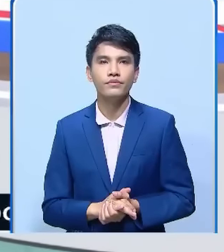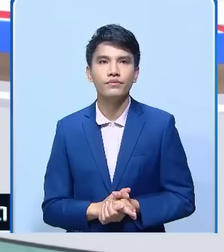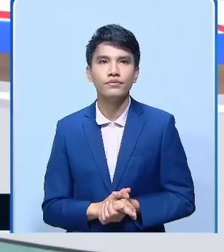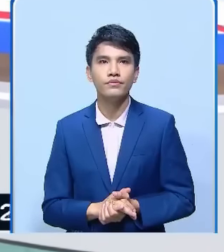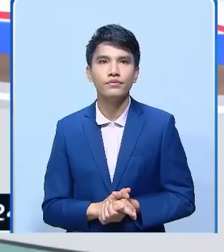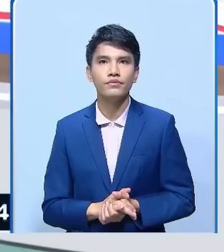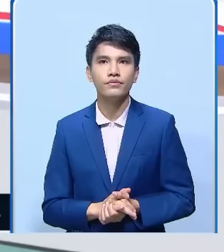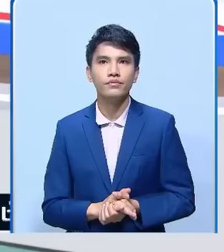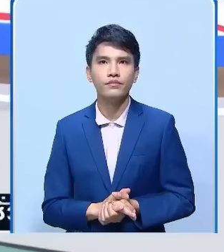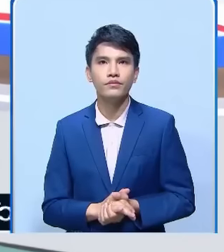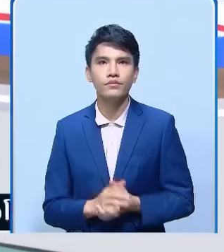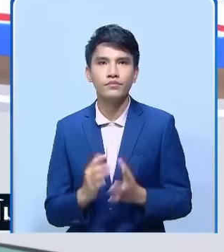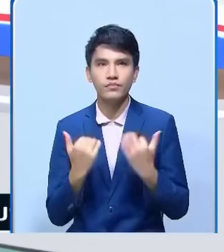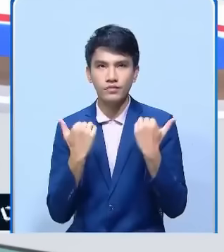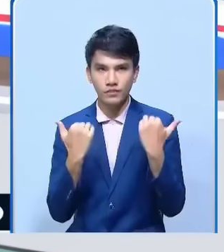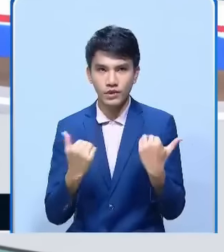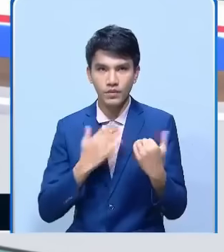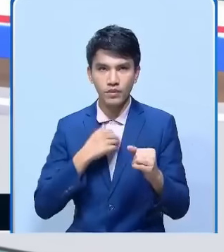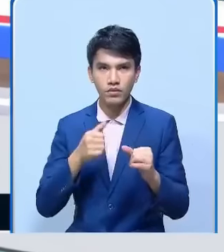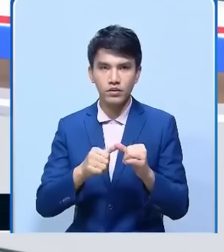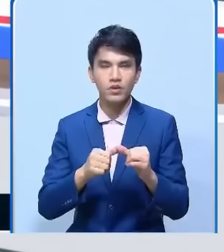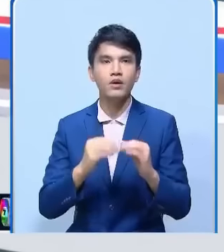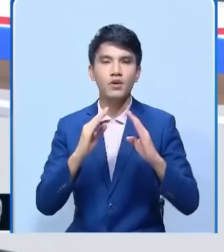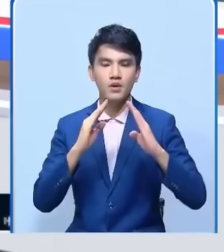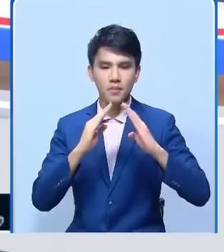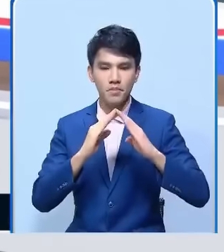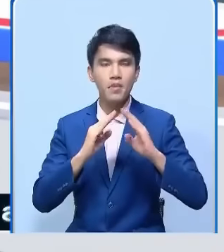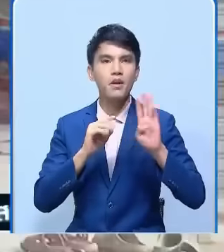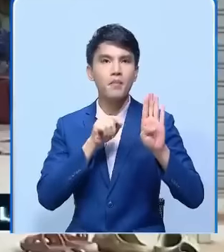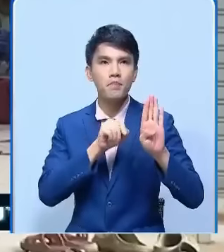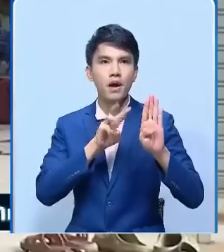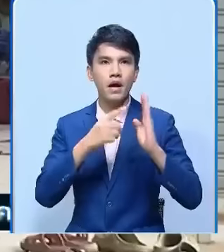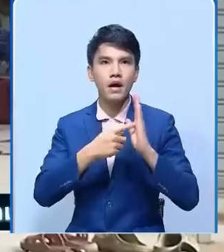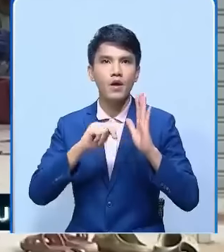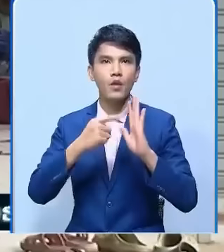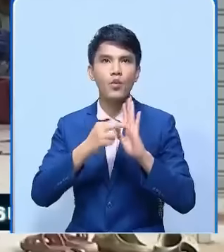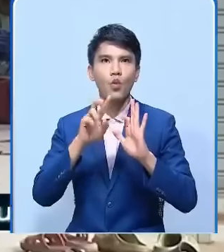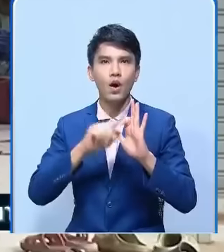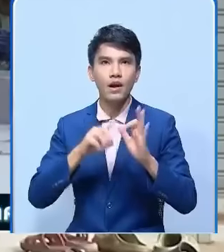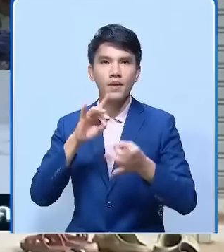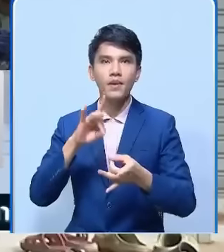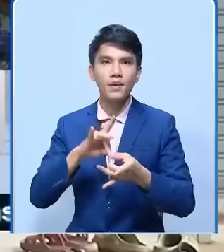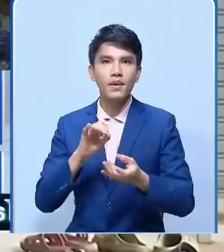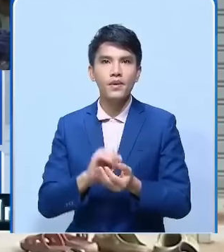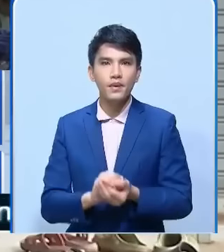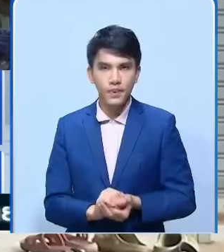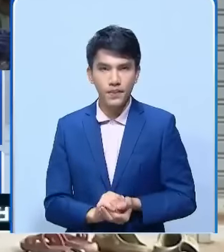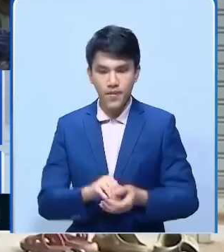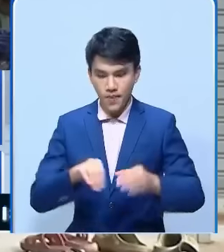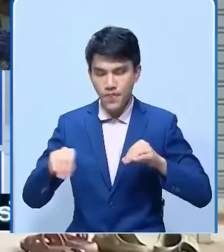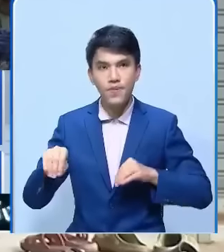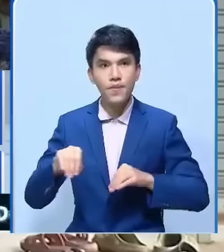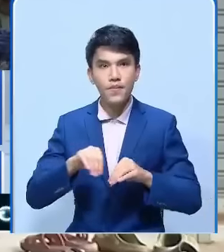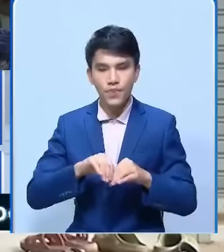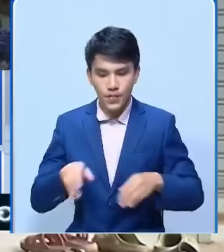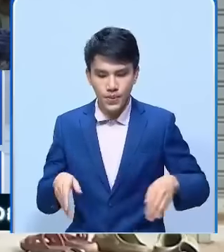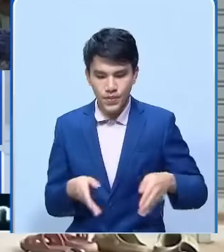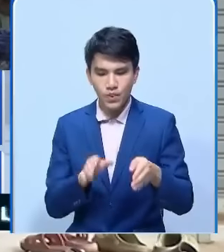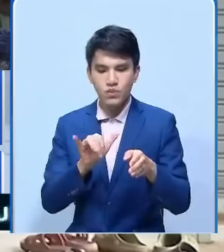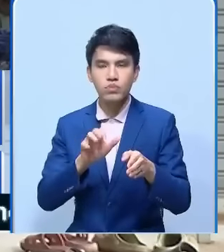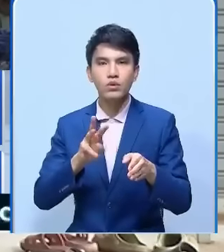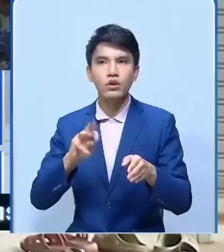ครับทั้งสองท่านครับขณะนี้นะครับผมอยู่ที่บ้านวังแร่หมู่ที่2นะครับตำบลคลองยางอำเภอสวนคโลกจังหวัดสุโขทัยนะครับซึ่งอยู่ติดกับคลองผ่านน้ำยมหน้านะ